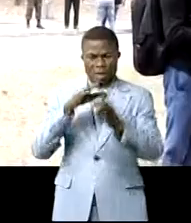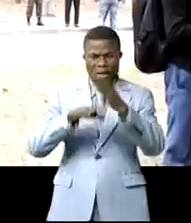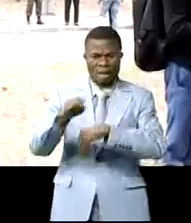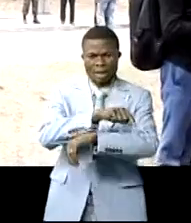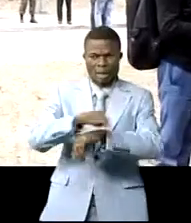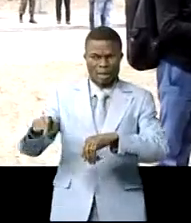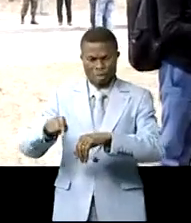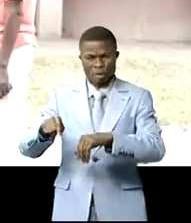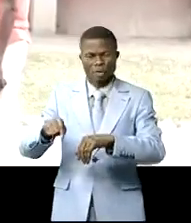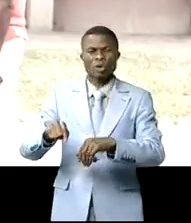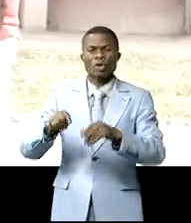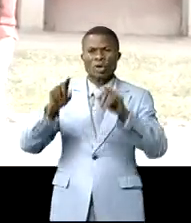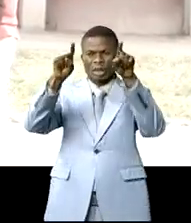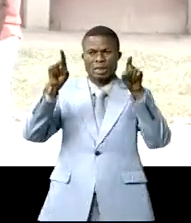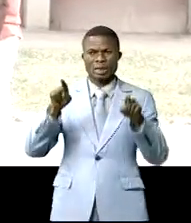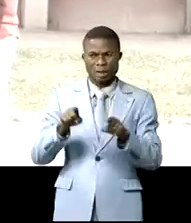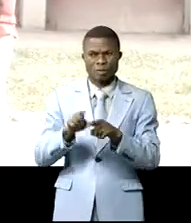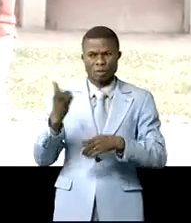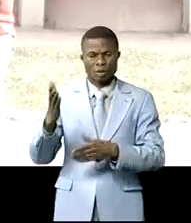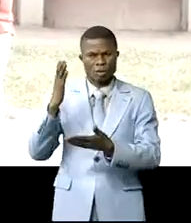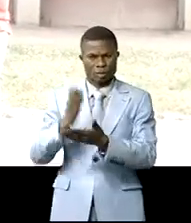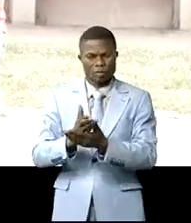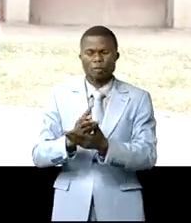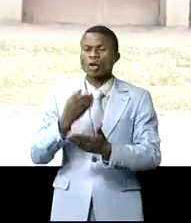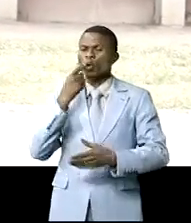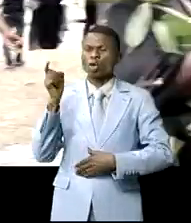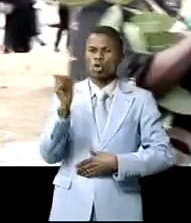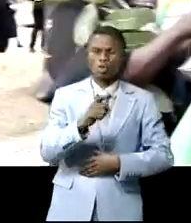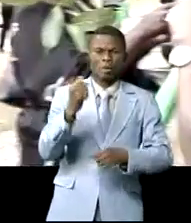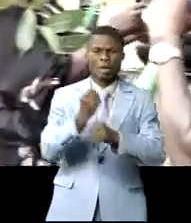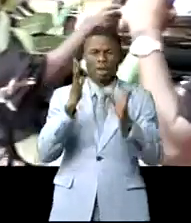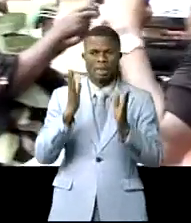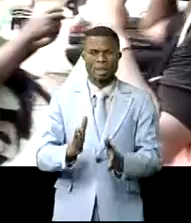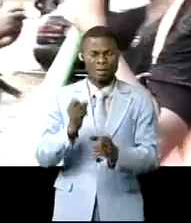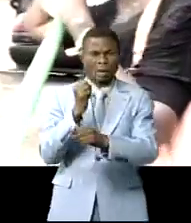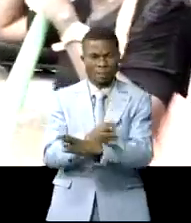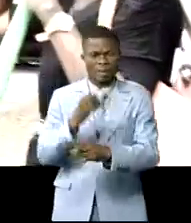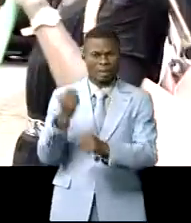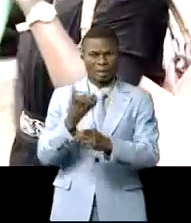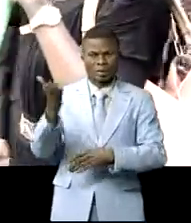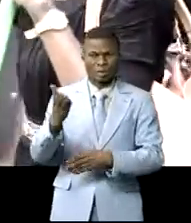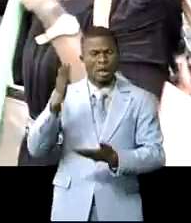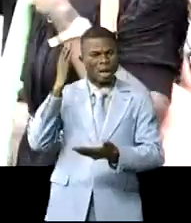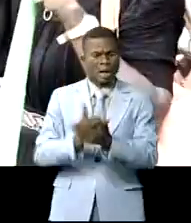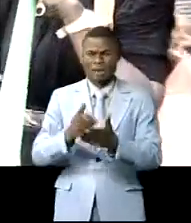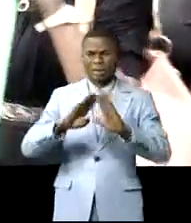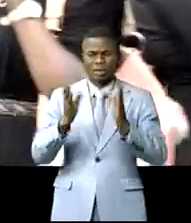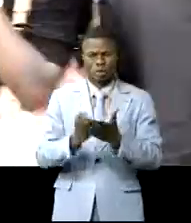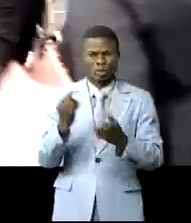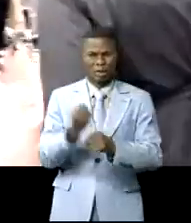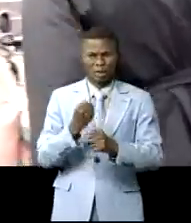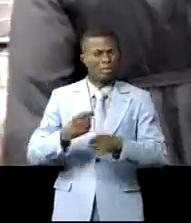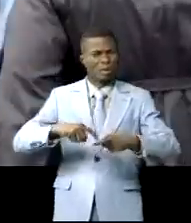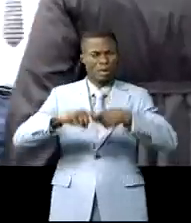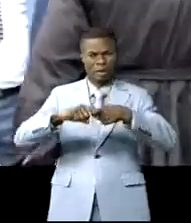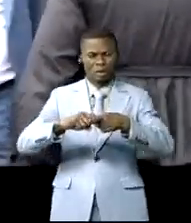régie finale, le cœur même de la télévision, pour obliger les agents déjà à leur poste de travail de tout abandonner. le